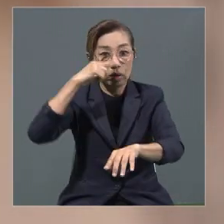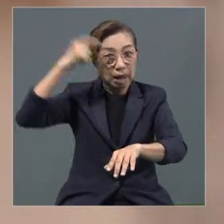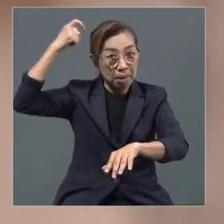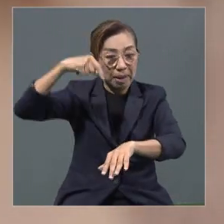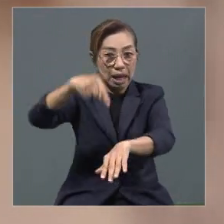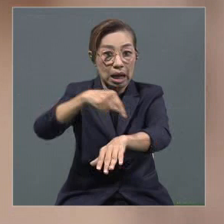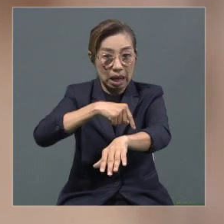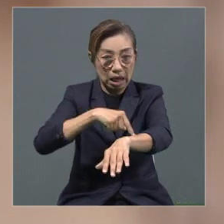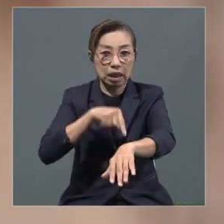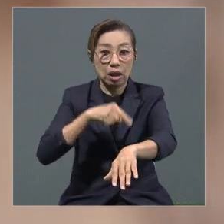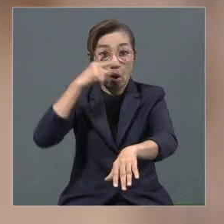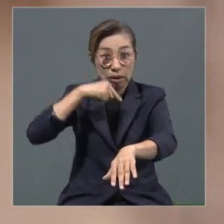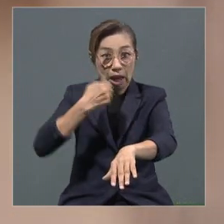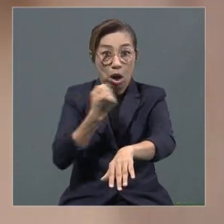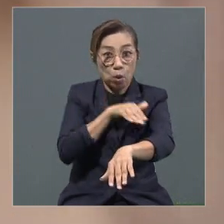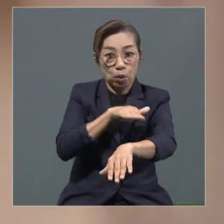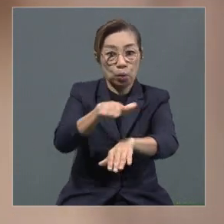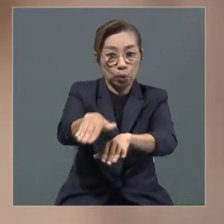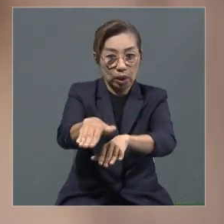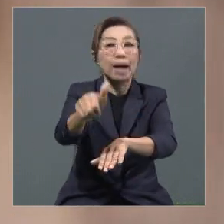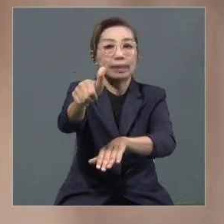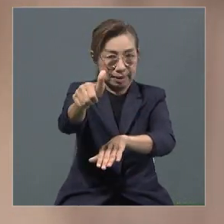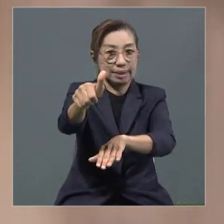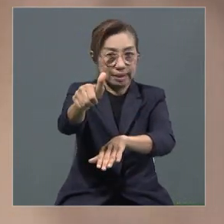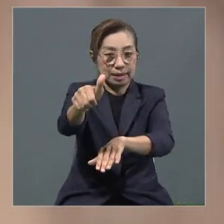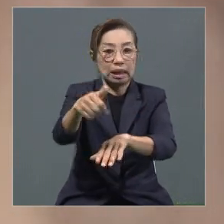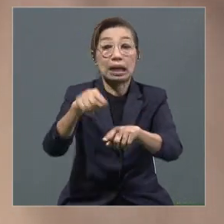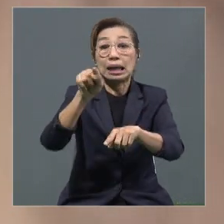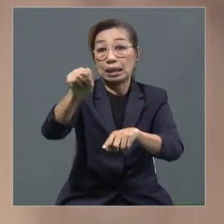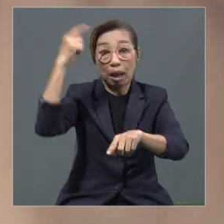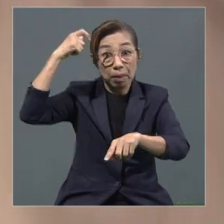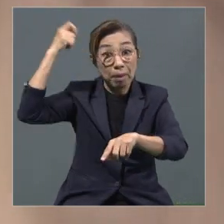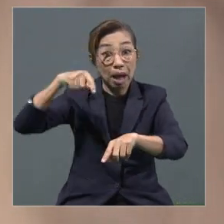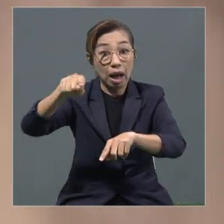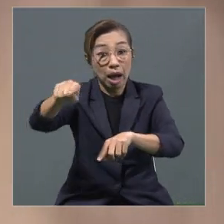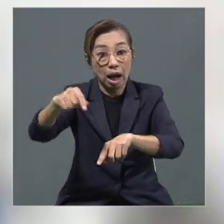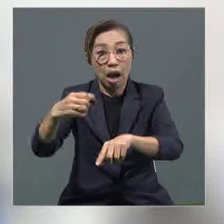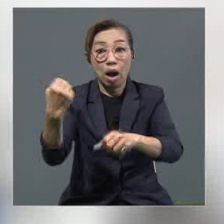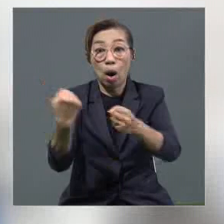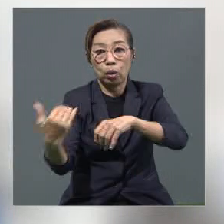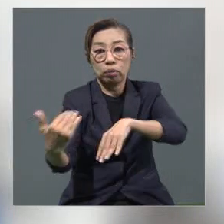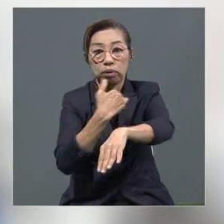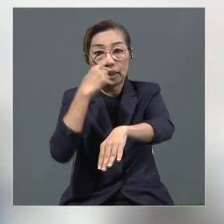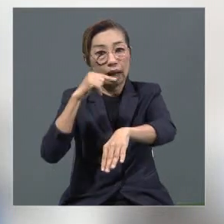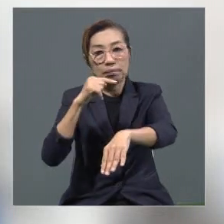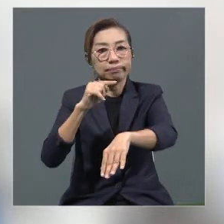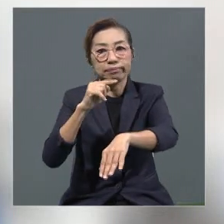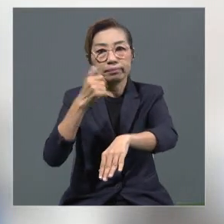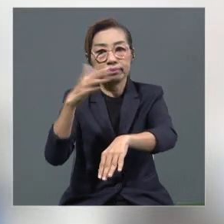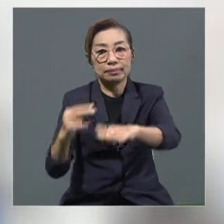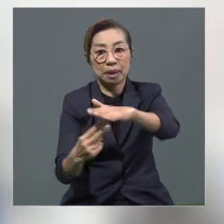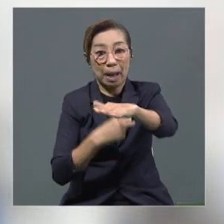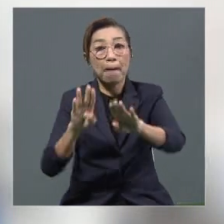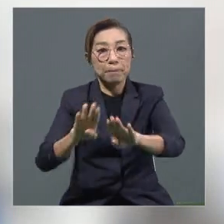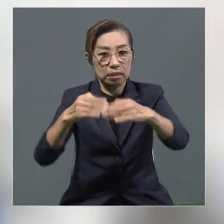ะรถจากฝั่งไทยสามารถข้ามไปฝั่งเมียนมาได้แต่รถจากฝั่งเมียนมาไม่สามารถข้ามมาฝั่งเราได้สะพานนี้เปิ